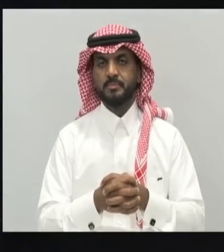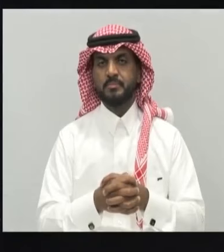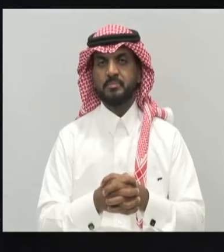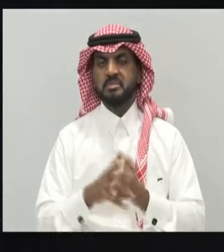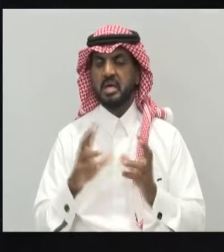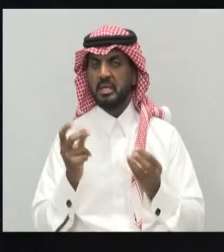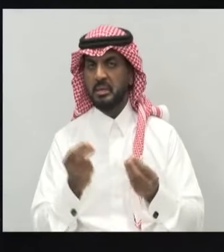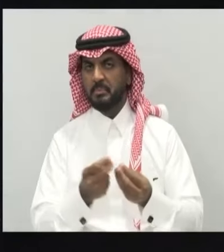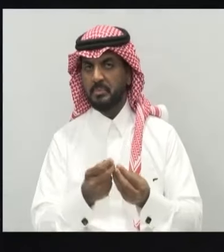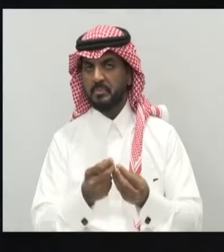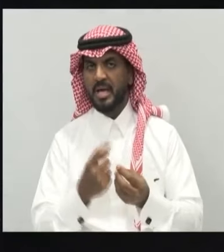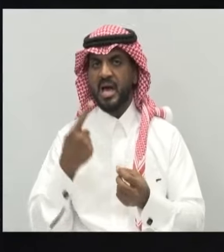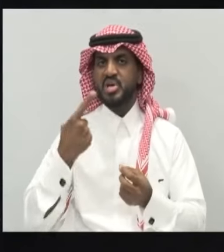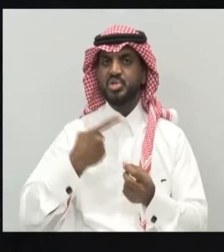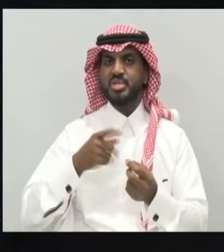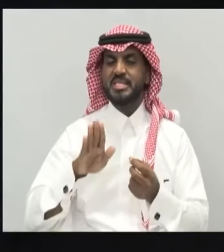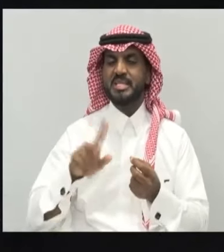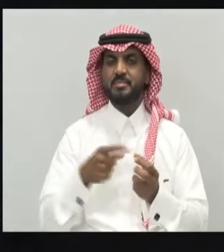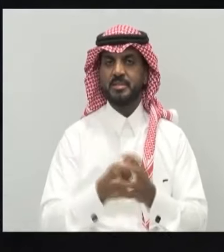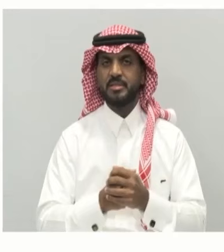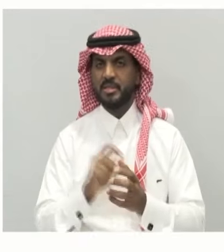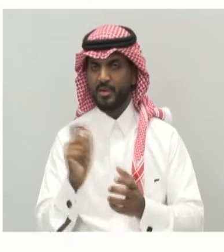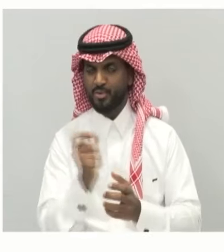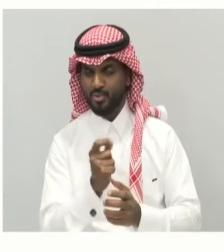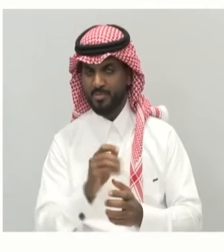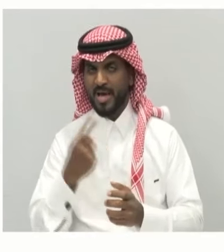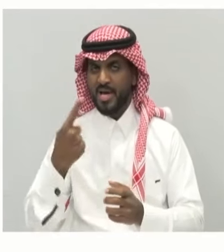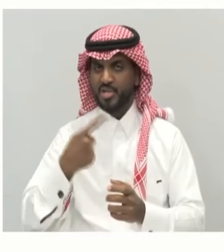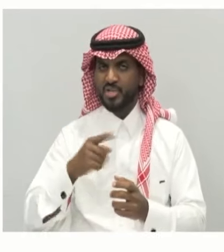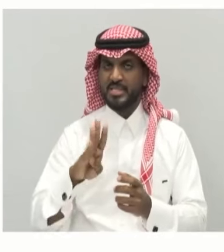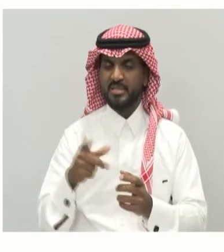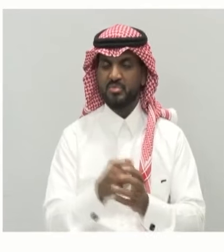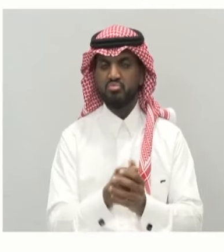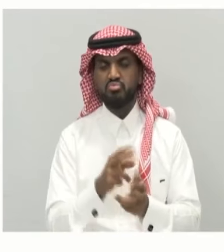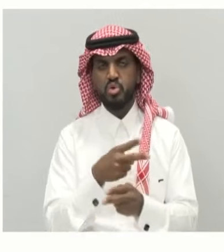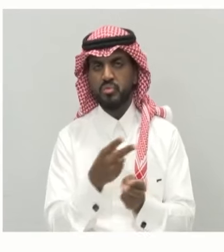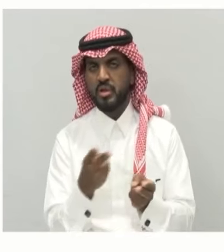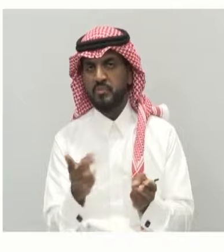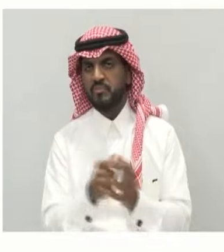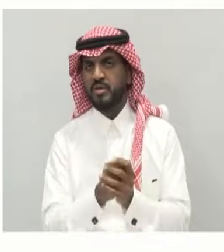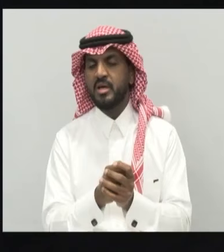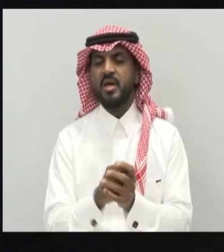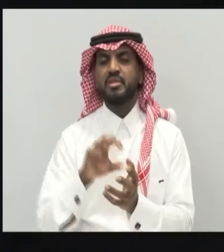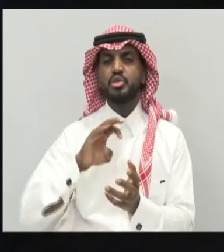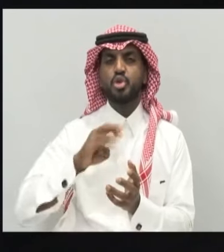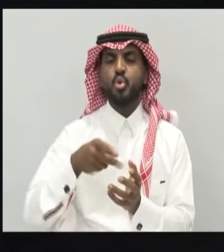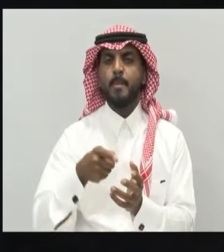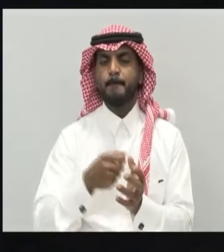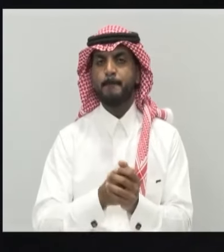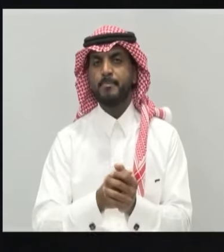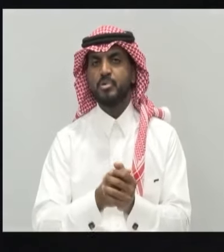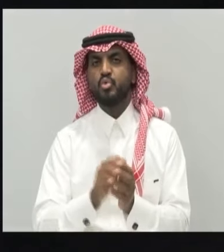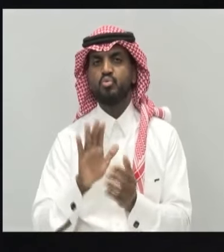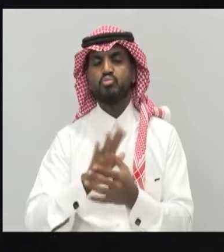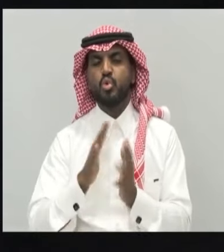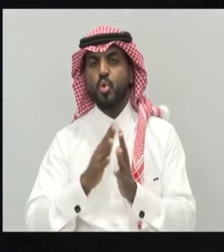تقريبا 10 سم اذا نكتب 10 سم وقد يختلف هذا الجواب بالنسبه لكبر